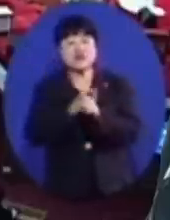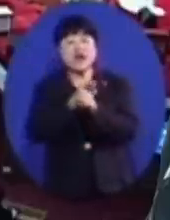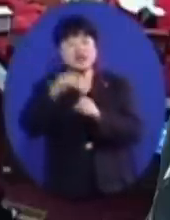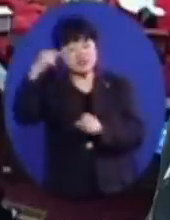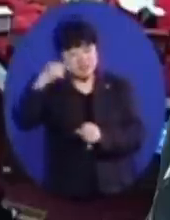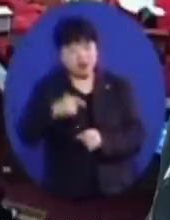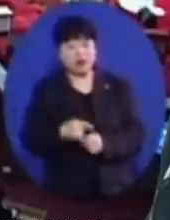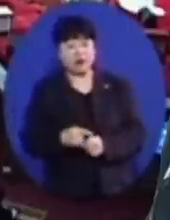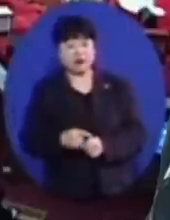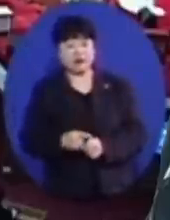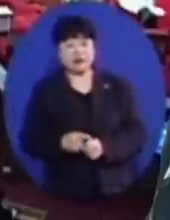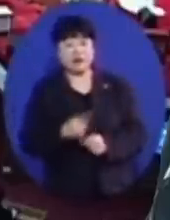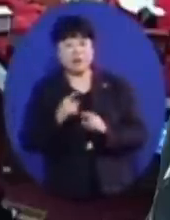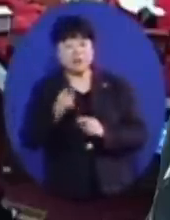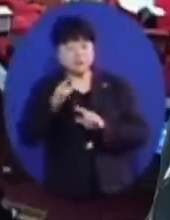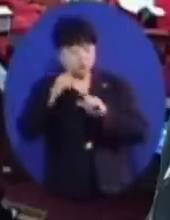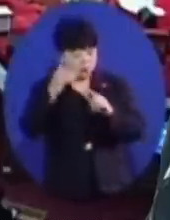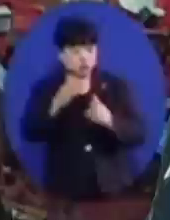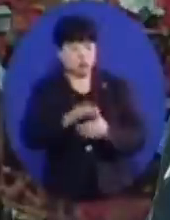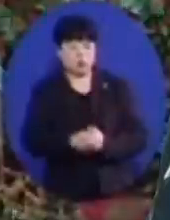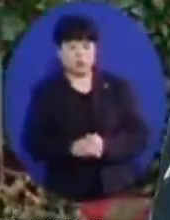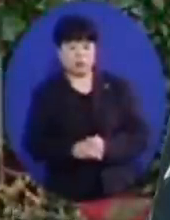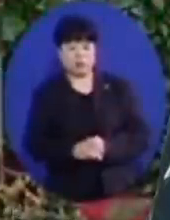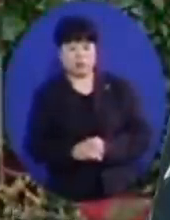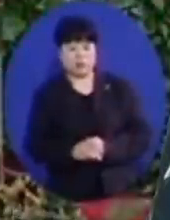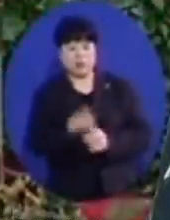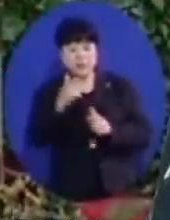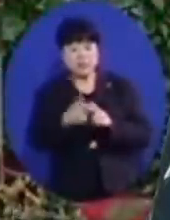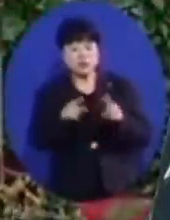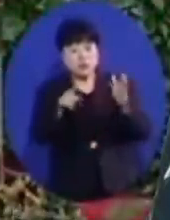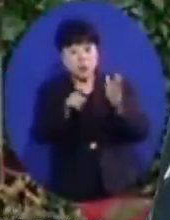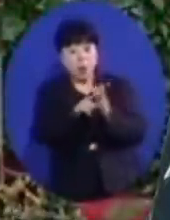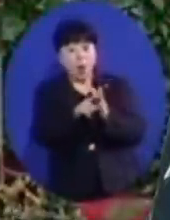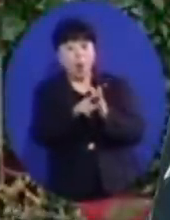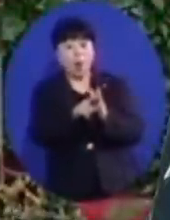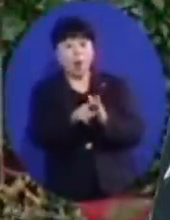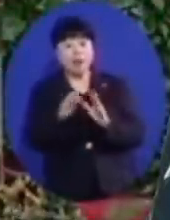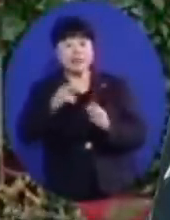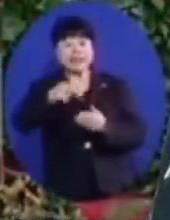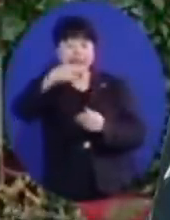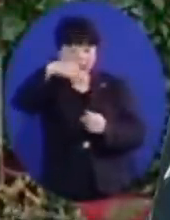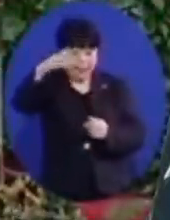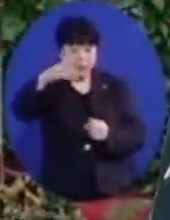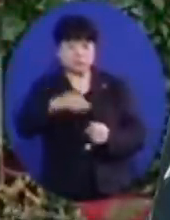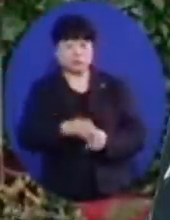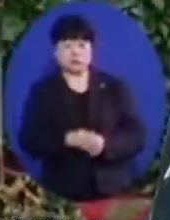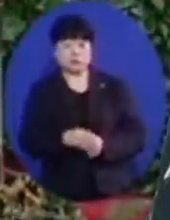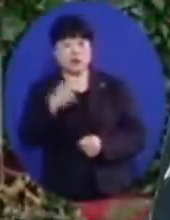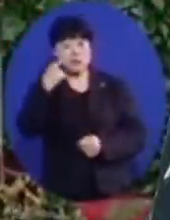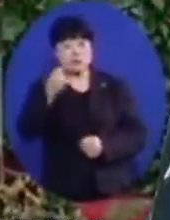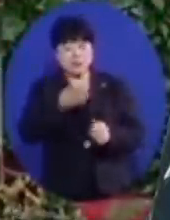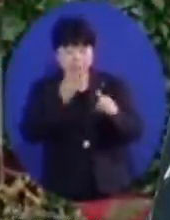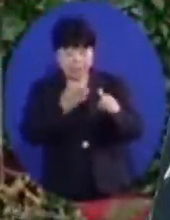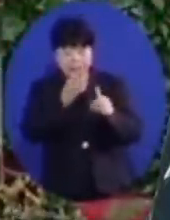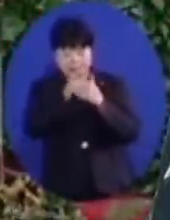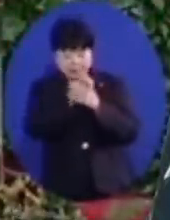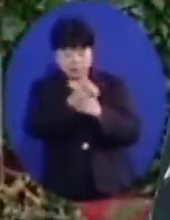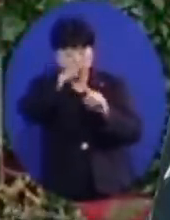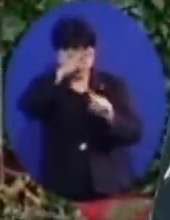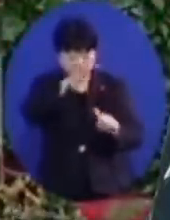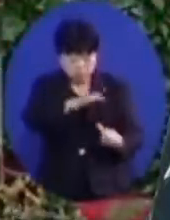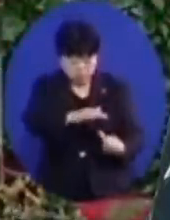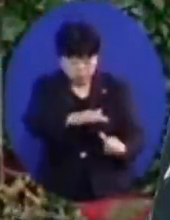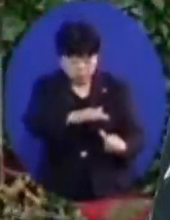그에게 찾아가 말씀을 전하고 예수를 믿고 천국에 가라고 간절히